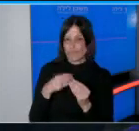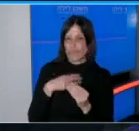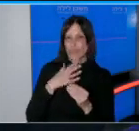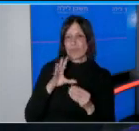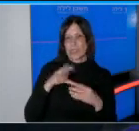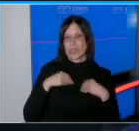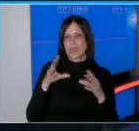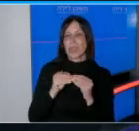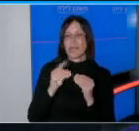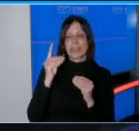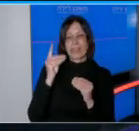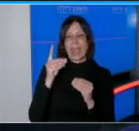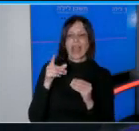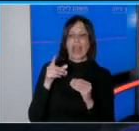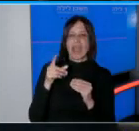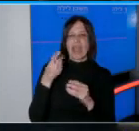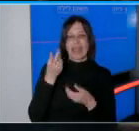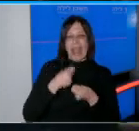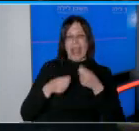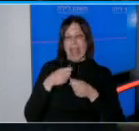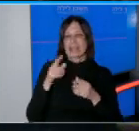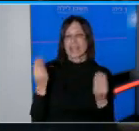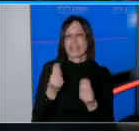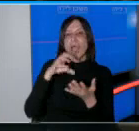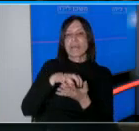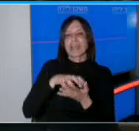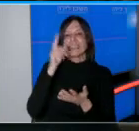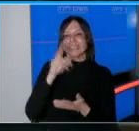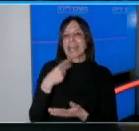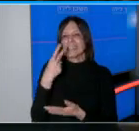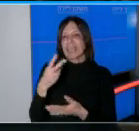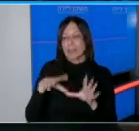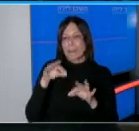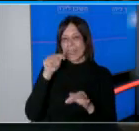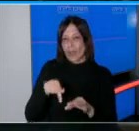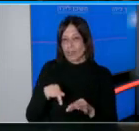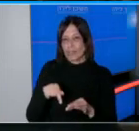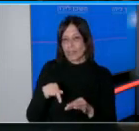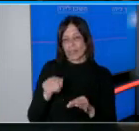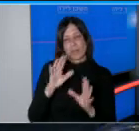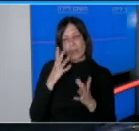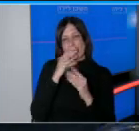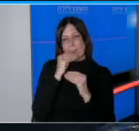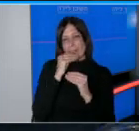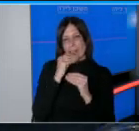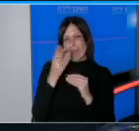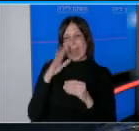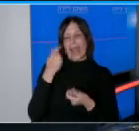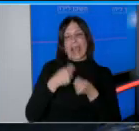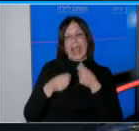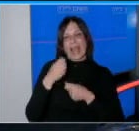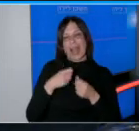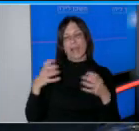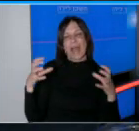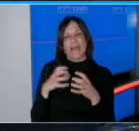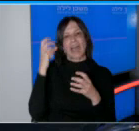דינה, שהכלכלה זה הדבר המרכזי שאנחנו צריכים להסתכל עליו בבחירות האלו, בוא אני ואתה נדבר רגע על הכלכלה בקרב